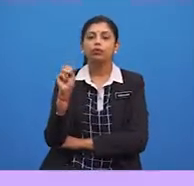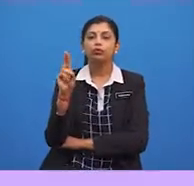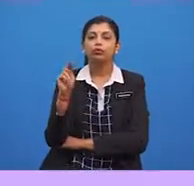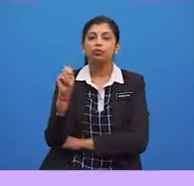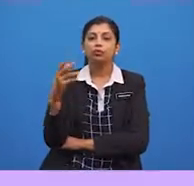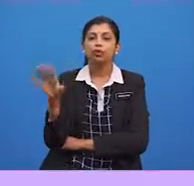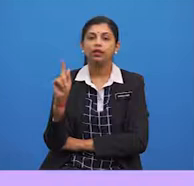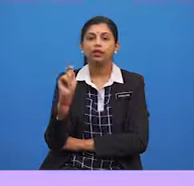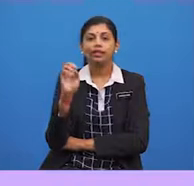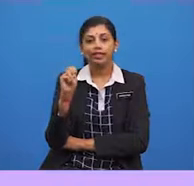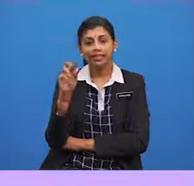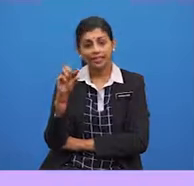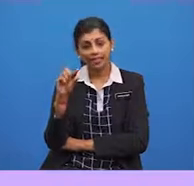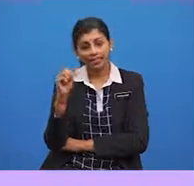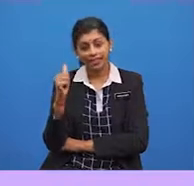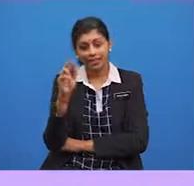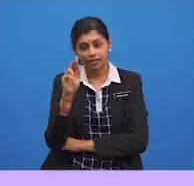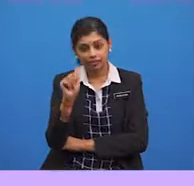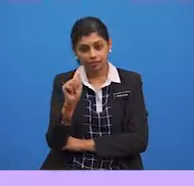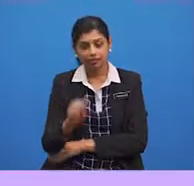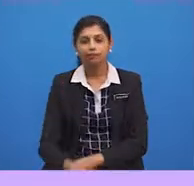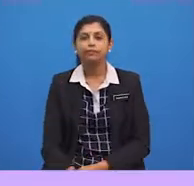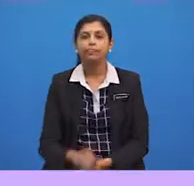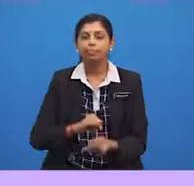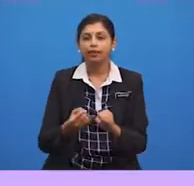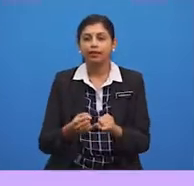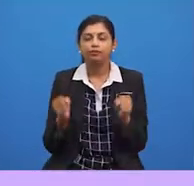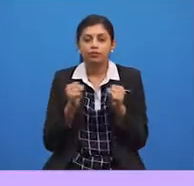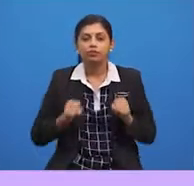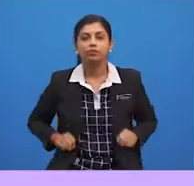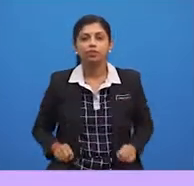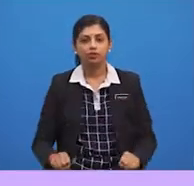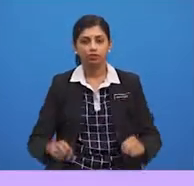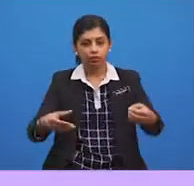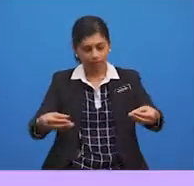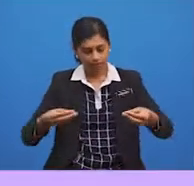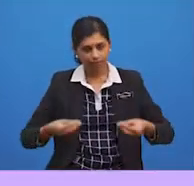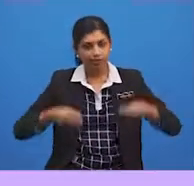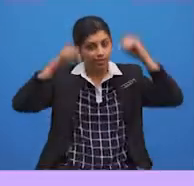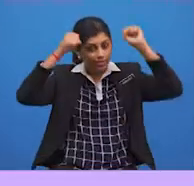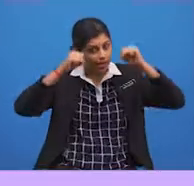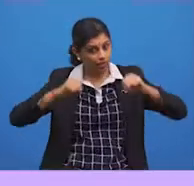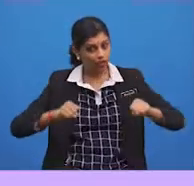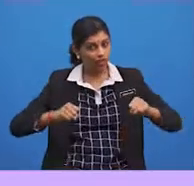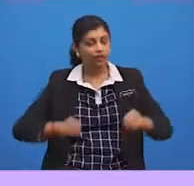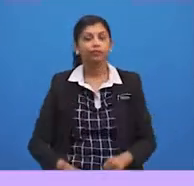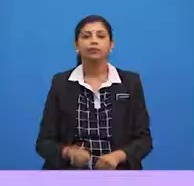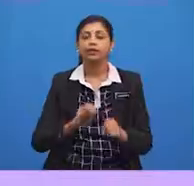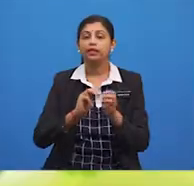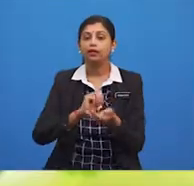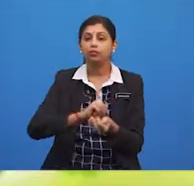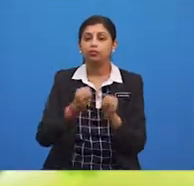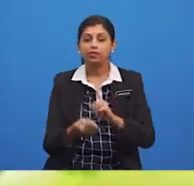panas. Iklim sejuk sederhana juga menerima salji, iaitu pada musim